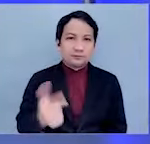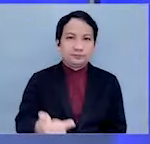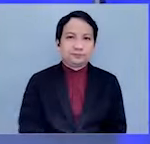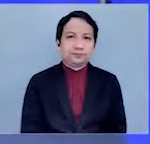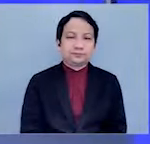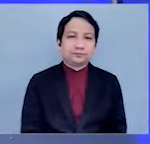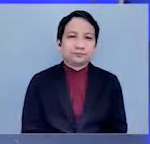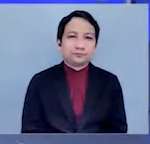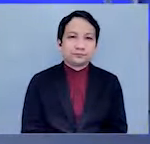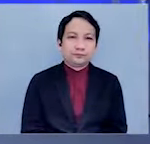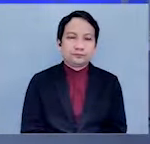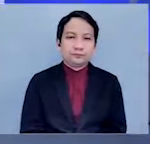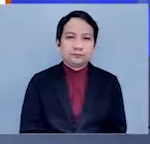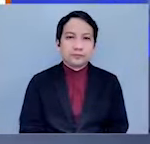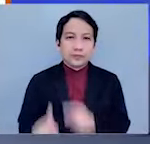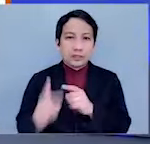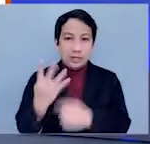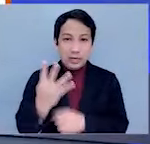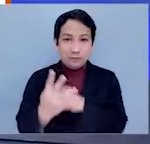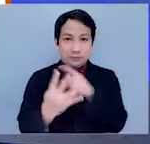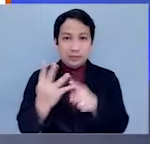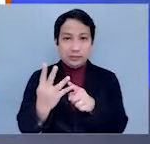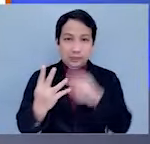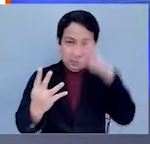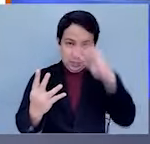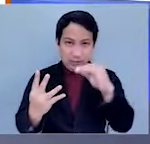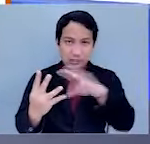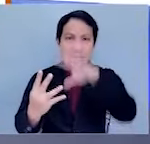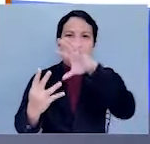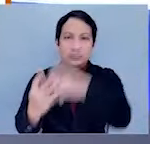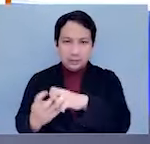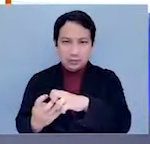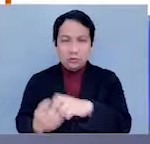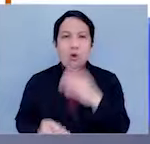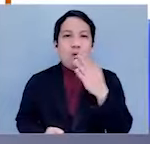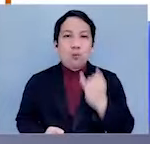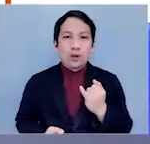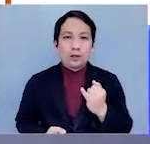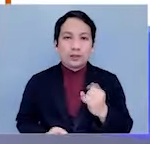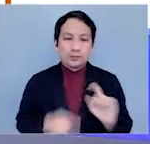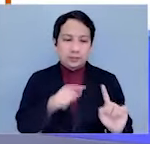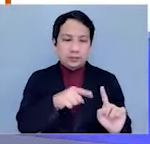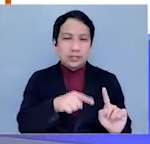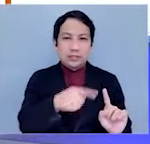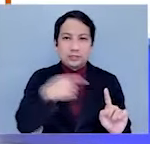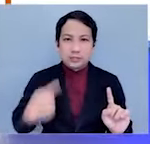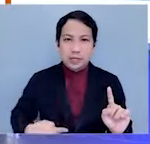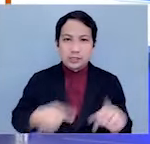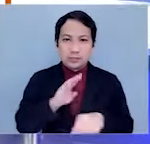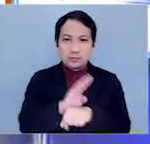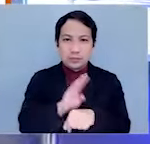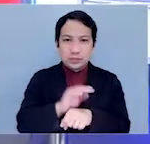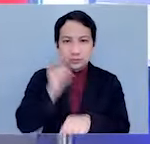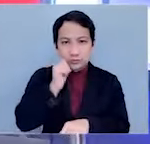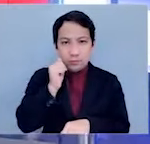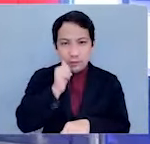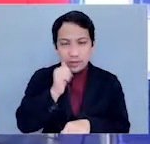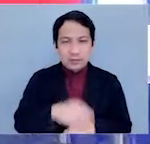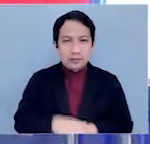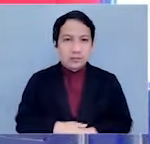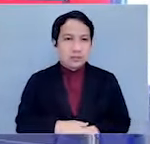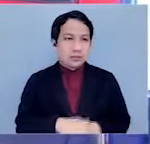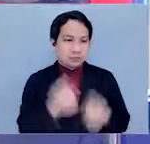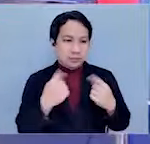Arestado naman ang apat na lalaki sa Pasay dahil sa tangkang pang-kidnap sa isang Chinese businesswoman. Ang mga suspect sinubukan dukutin ang